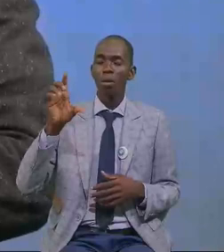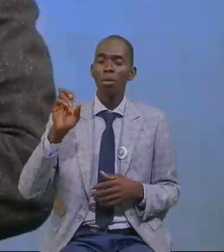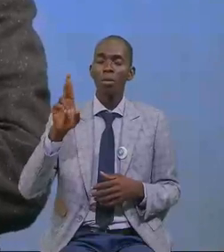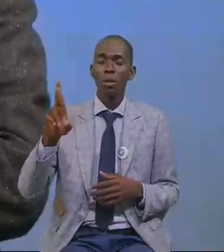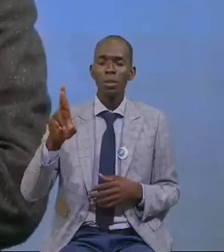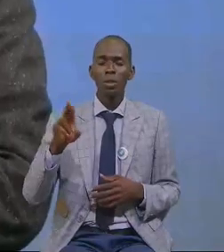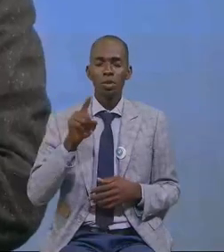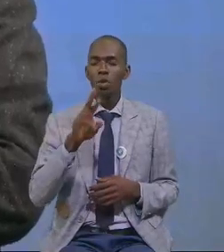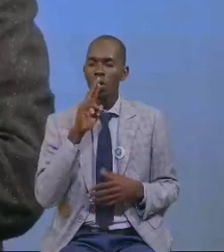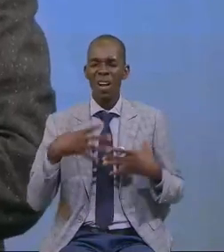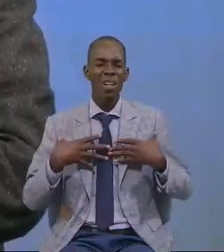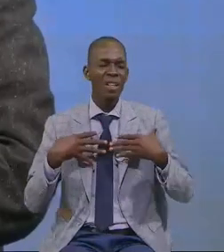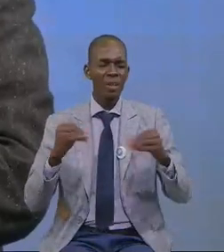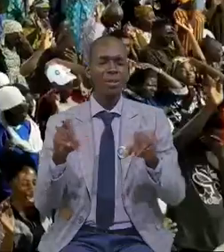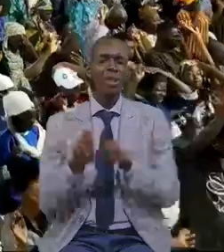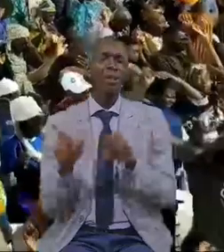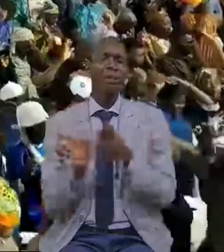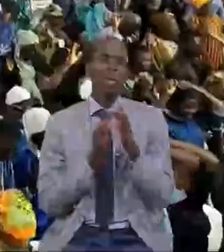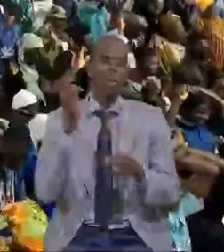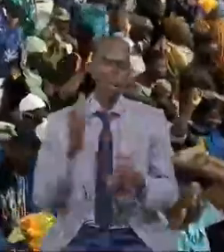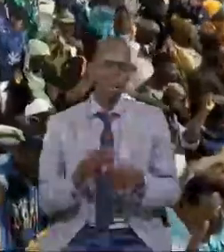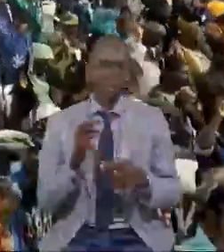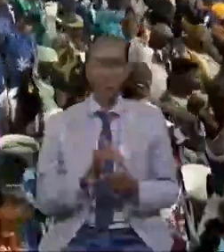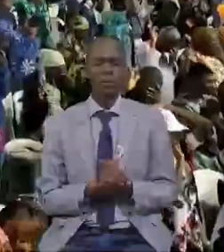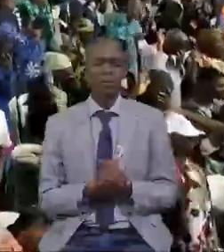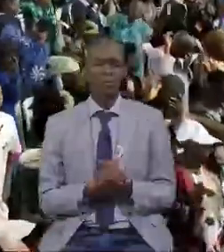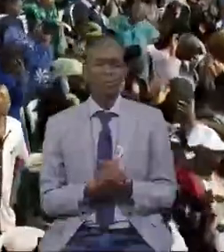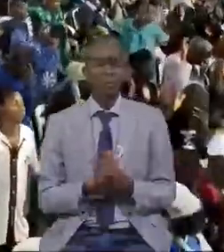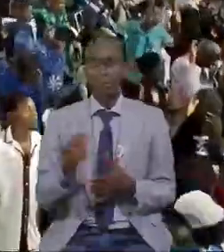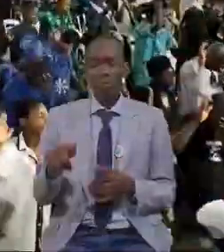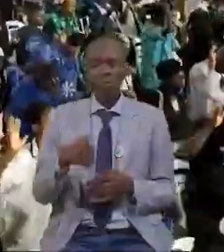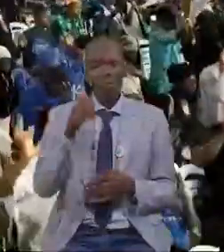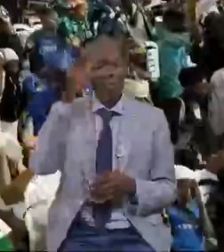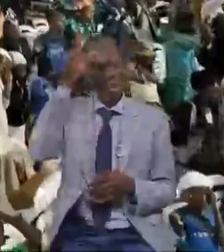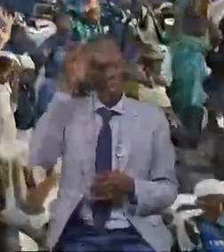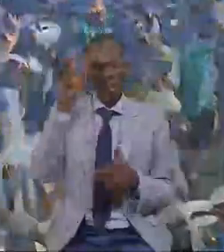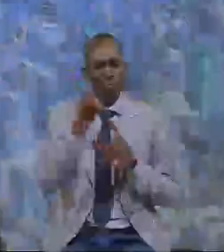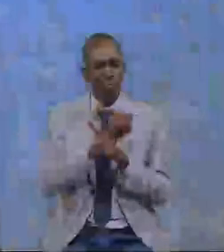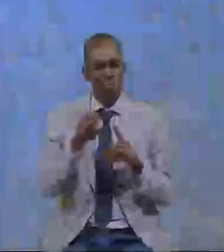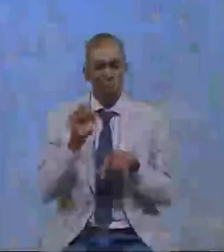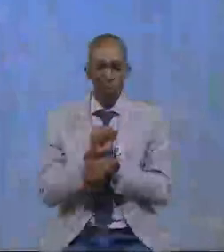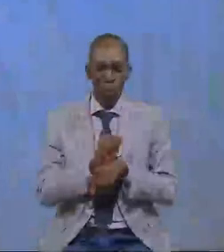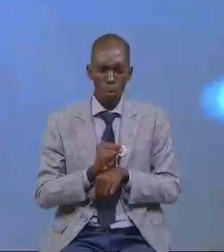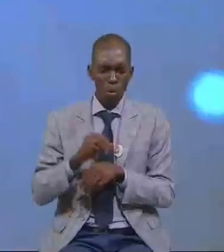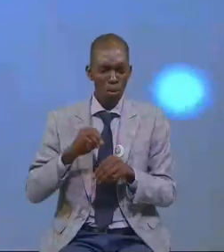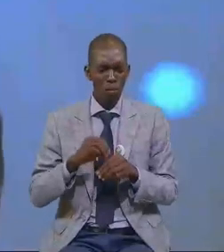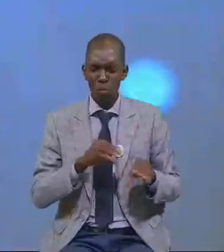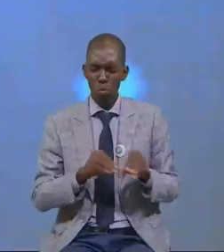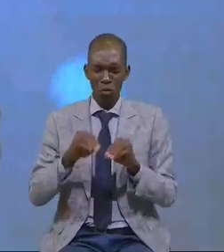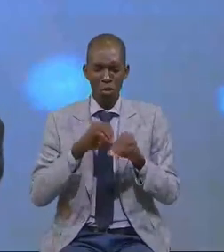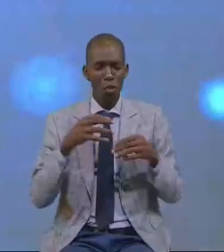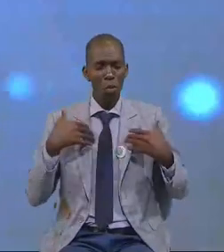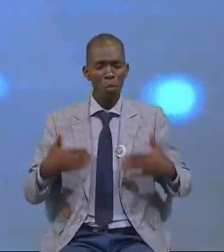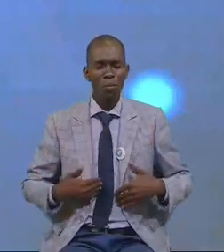Lucère, tu es guéri au nom de Jésus-Christ. Toute affection démoniaque, des choses qui circulent dans le